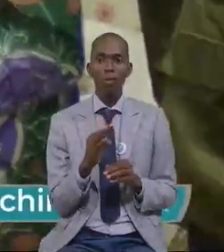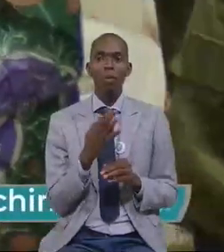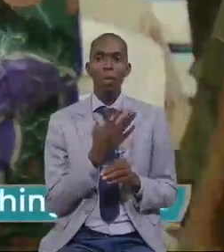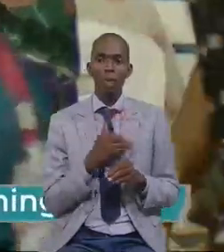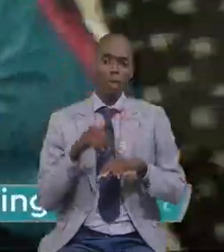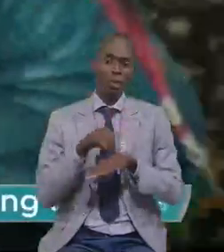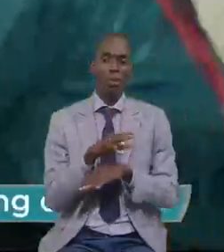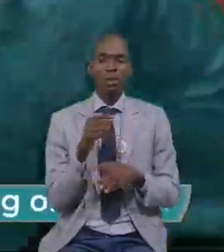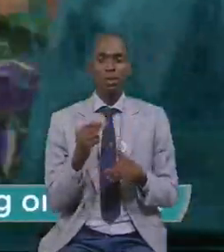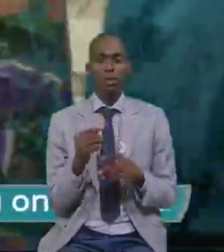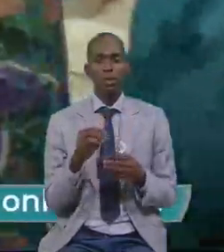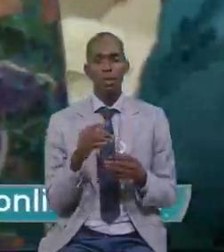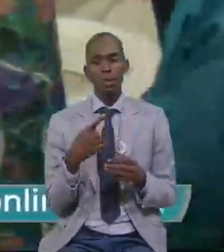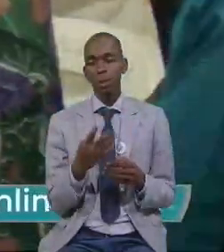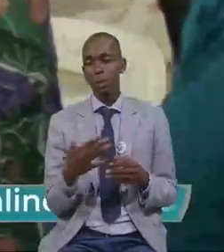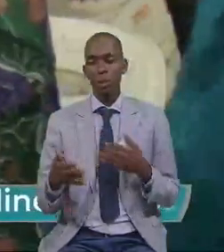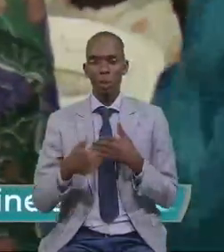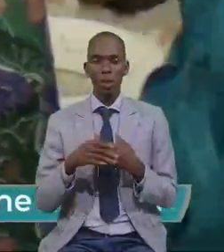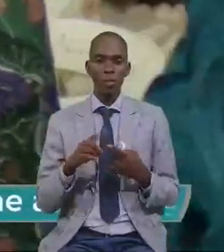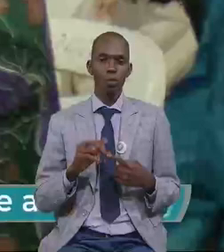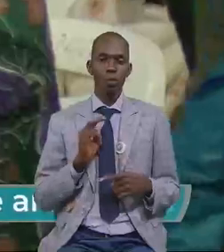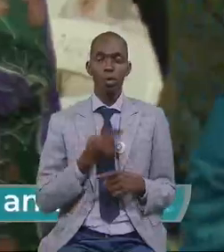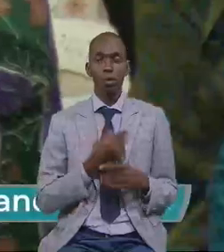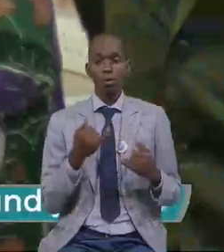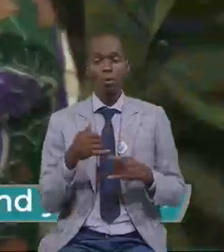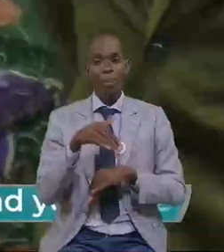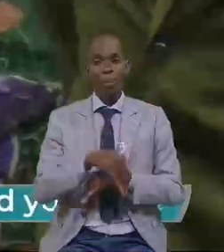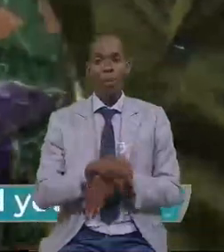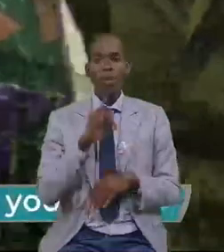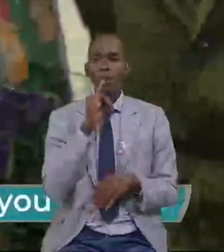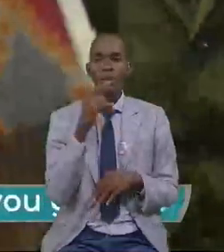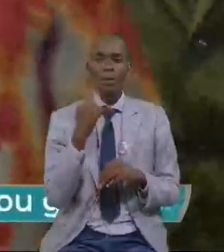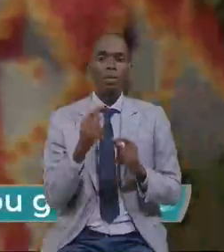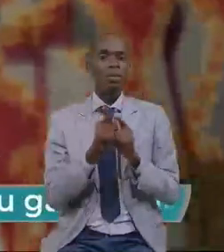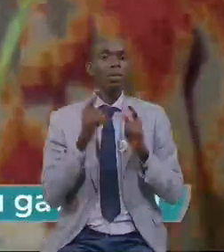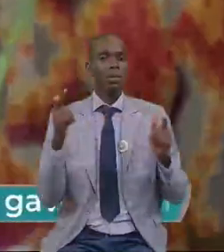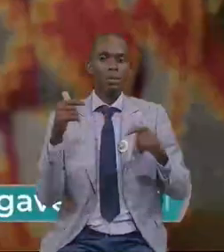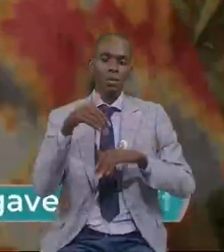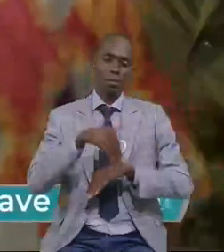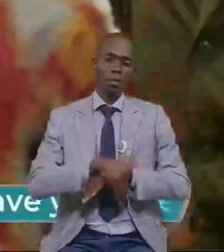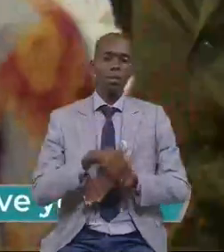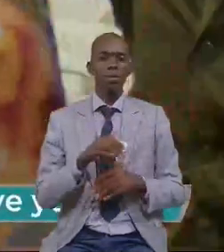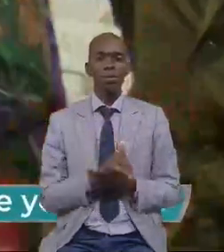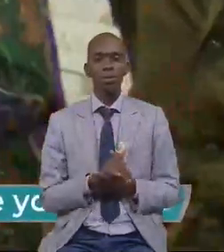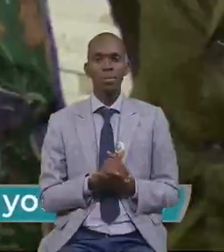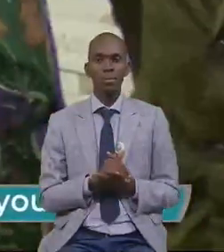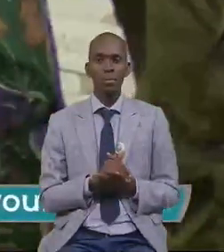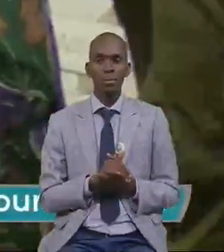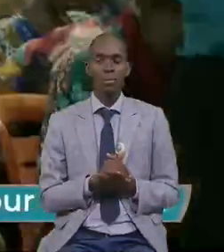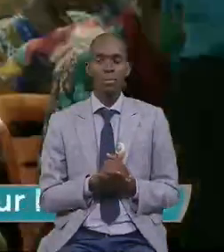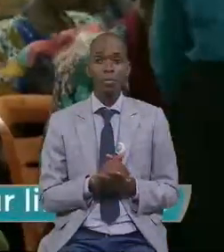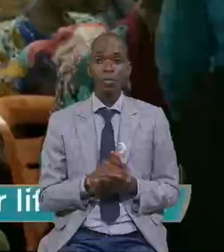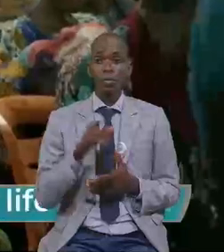envoyez tous vos détails par le numéro WhatsApp. Ce soir est une grande soirée.